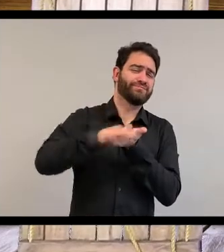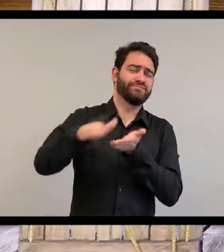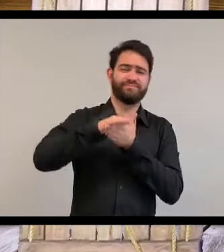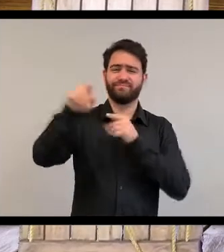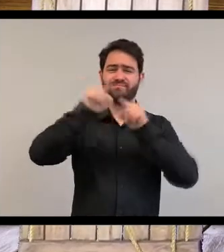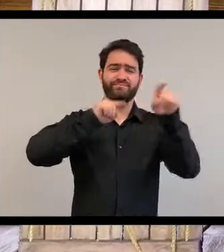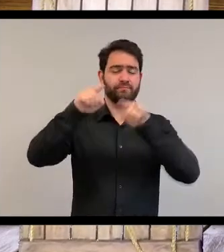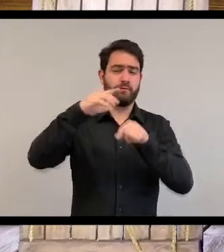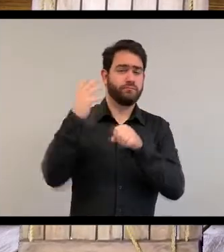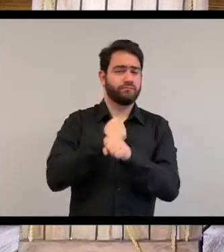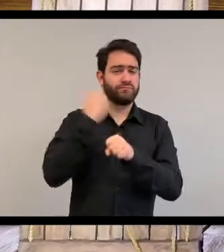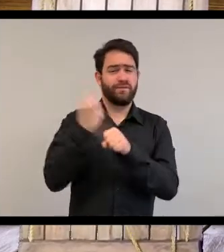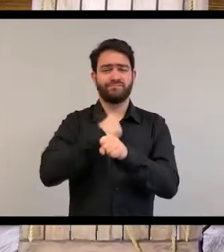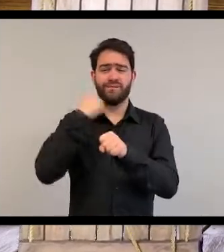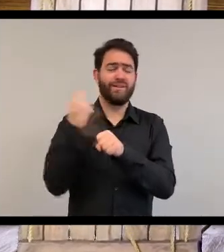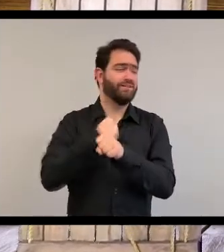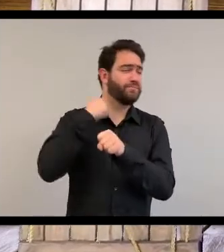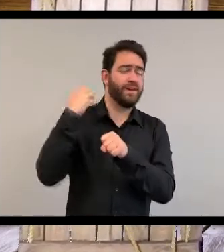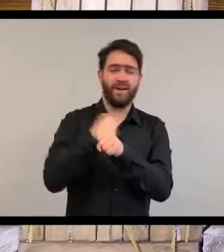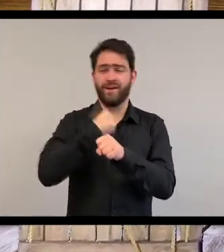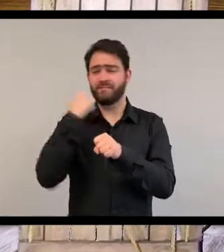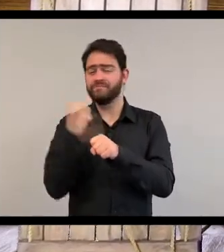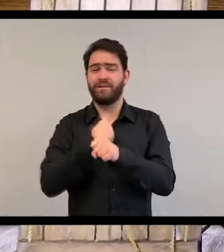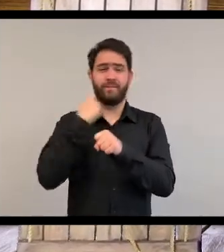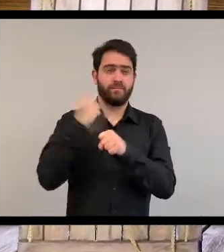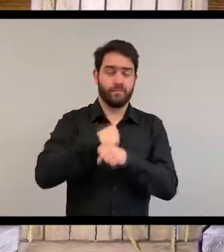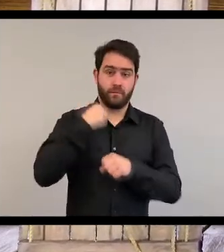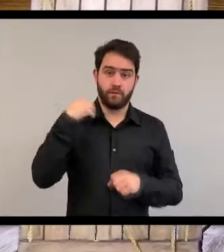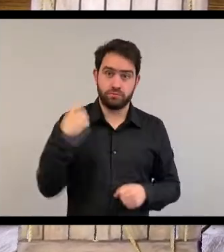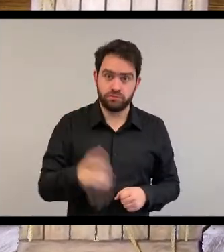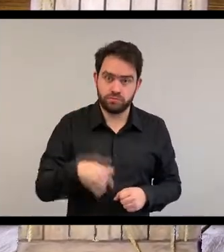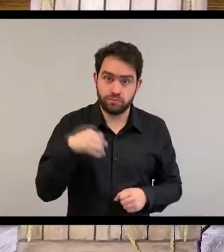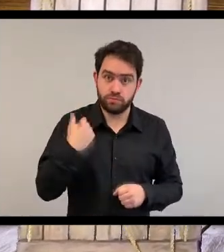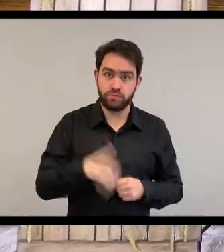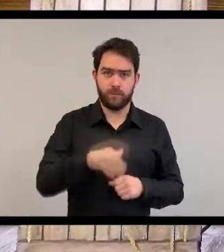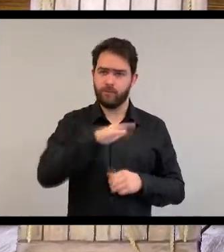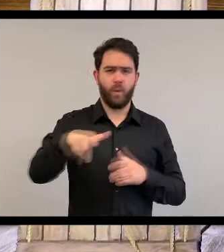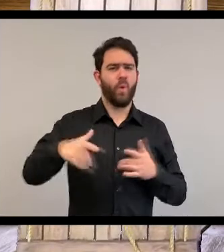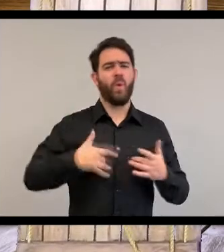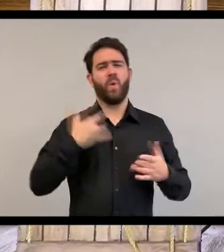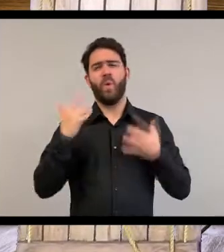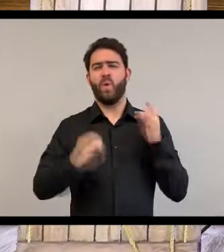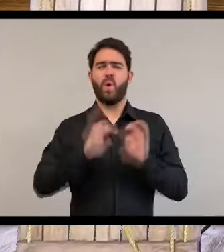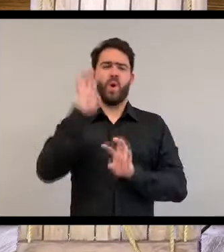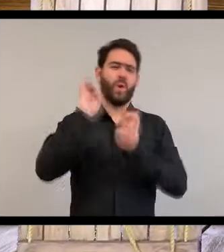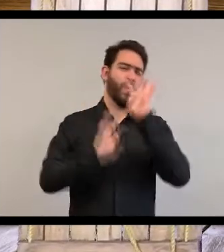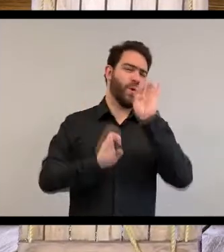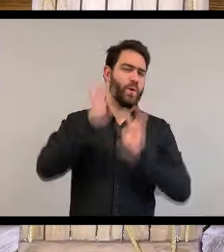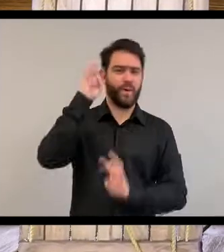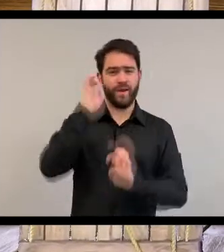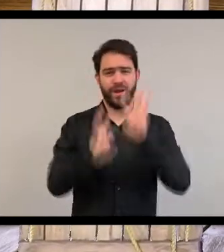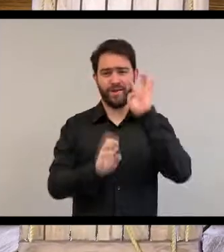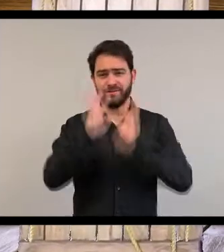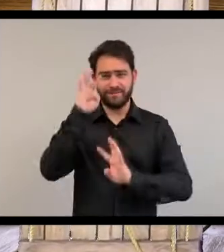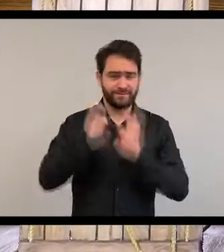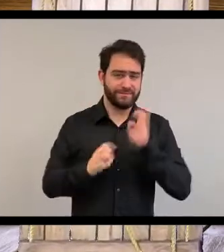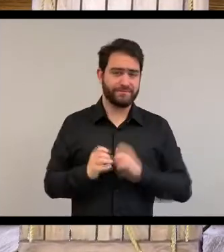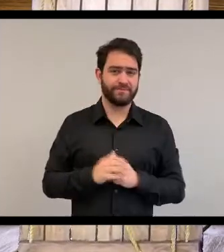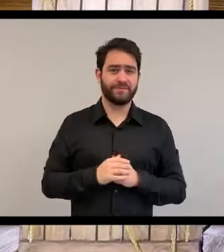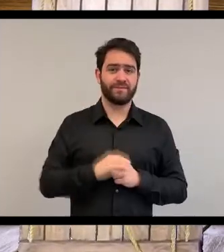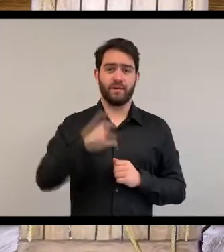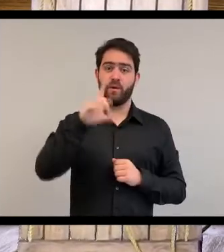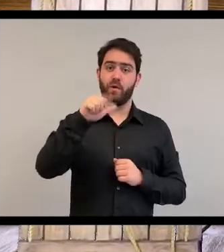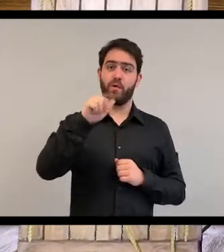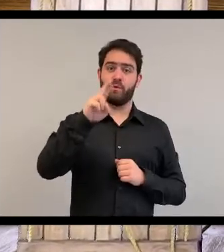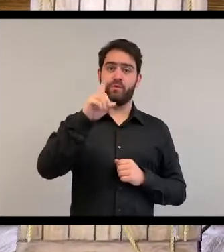glisser à volonté et garder la piste du centre juste pour eux. Avant un bon bout de temps,